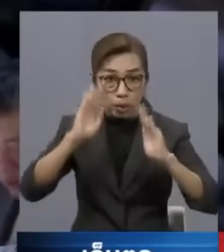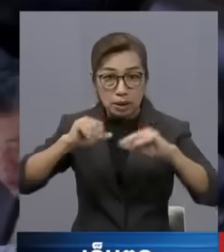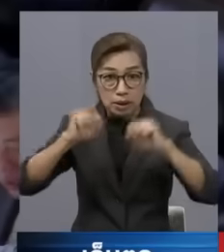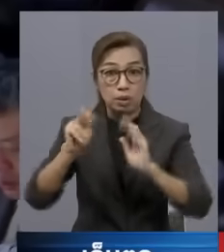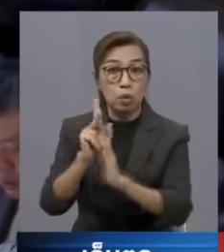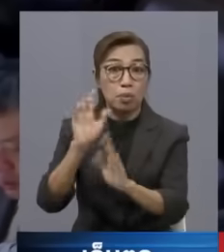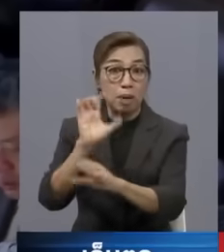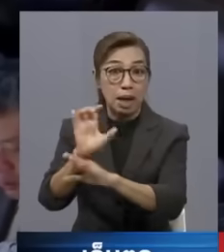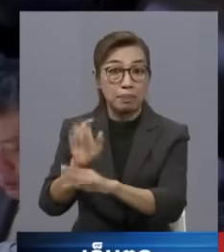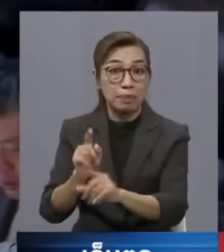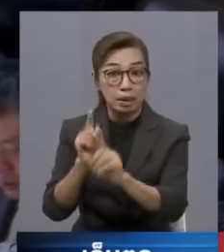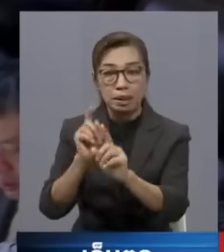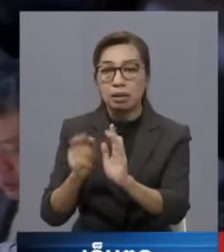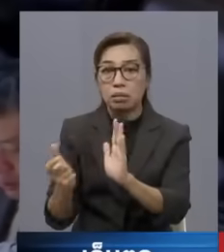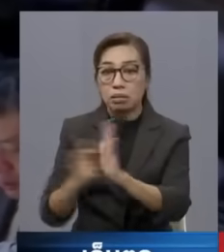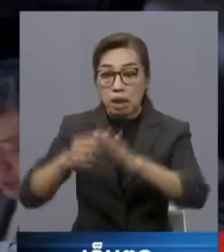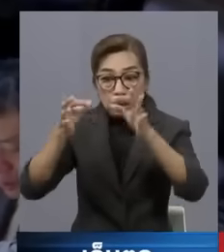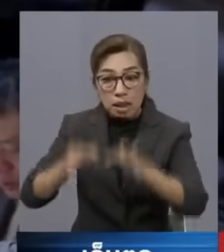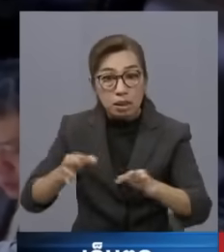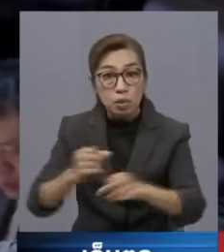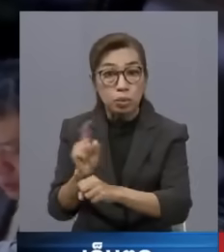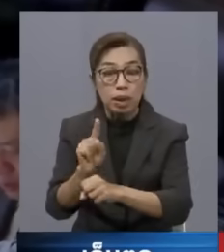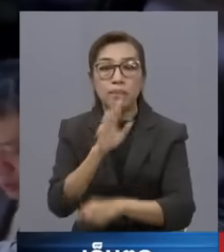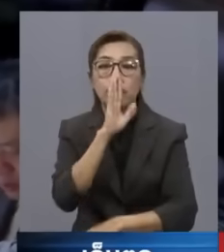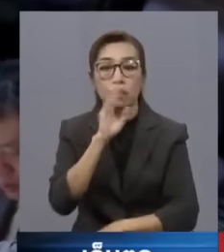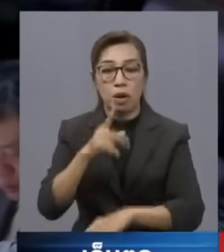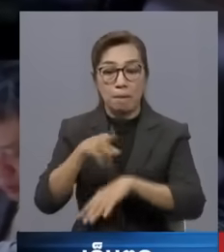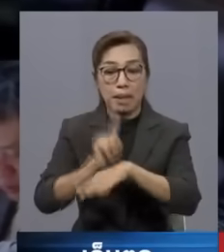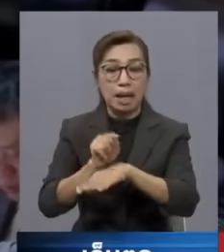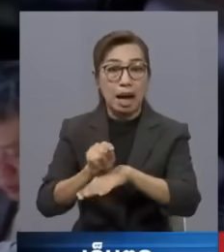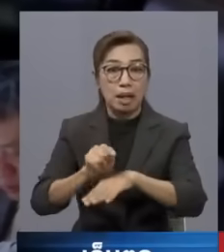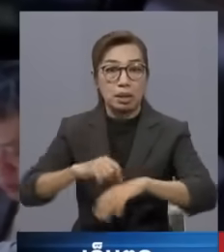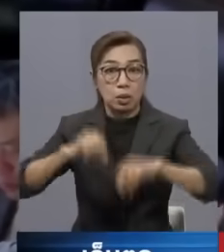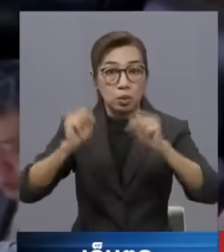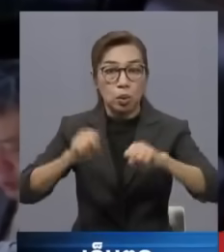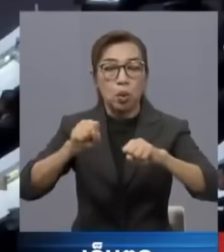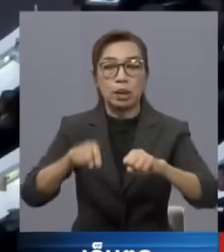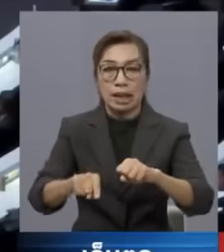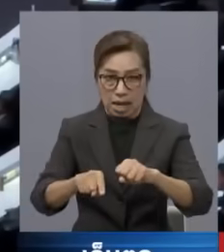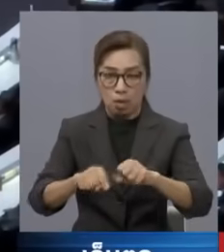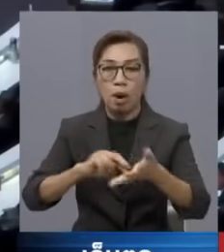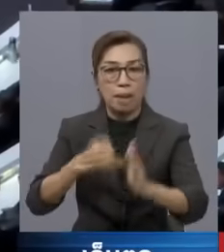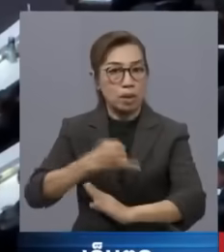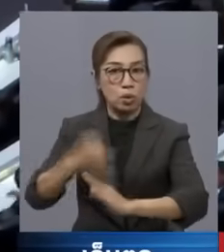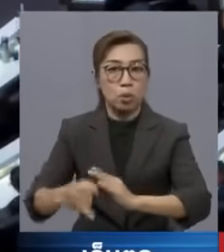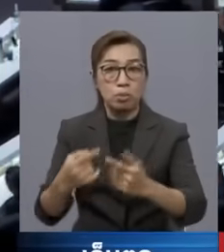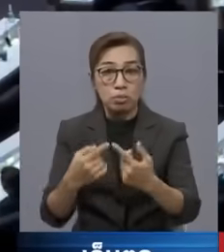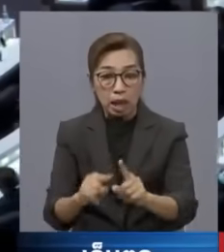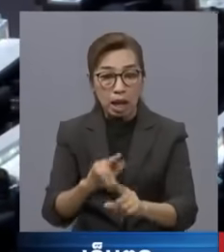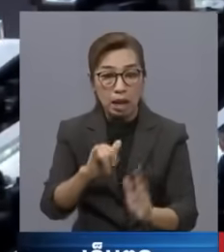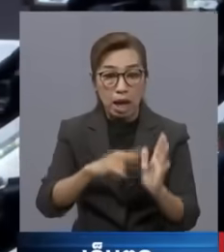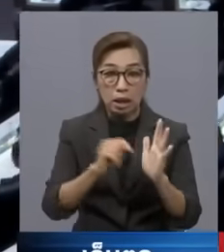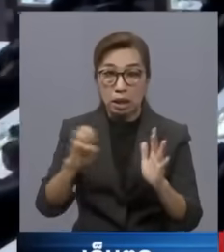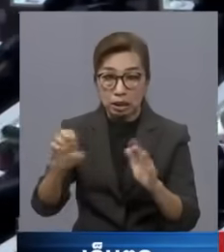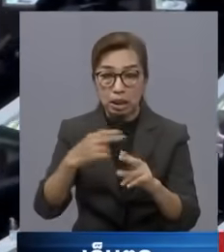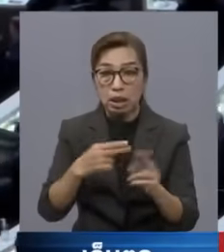ของข้อบังคับการประชุมรัฐสภากำหนดแบบนี้นะครับว่าคำวินิจฉัยของประธานให้ถือเป็นที่สิ้นสุดแต่ในกรณีญัตติที่ถูกเสนอและ